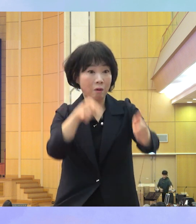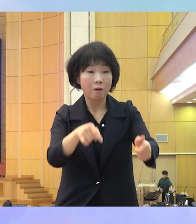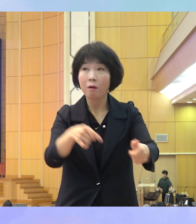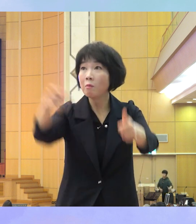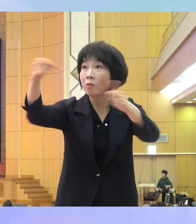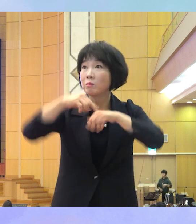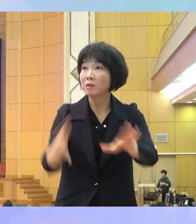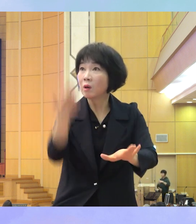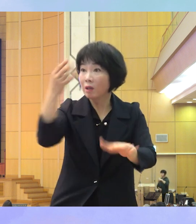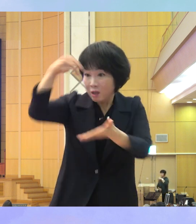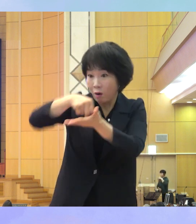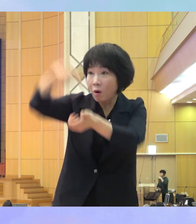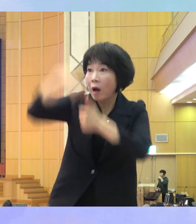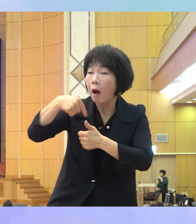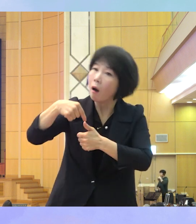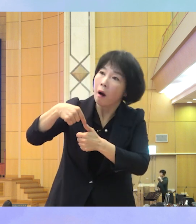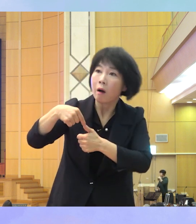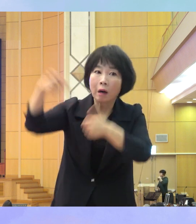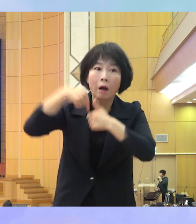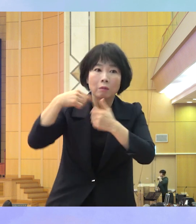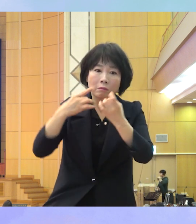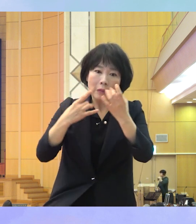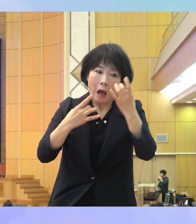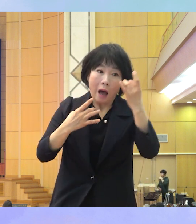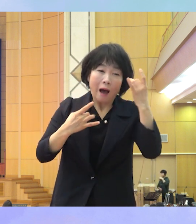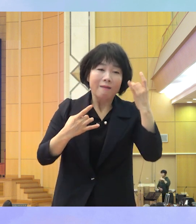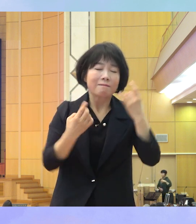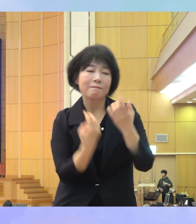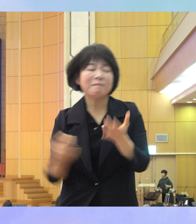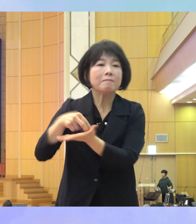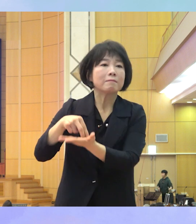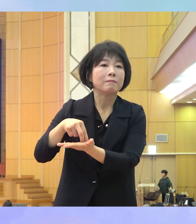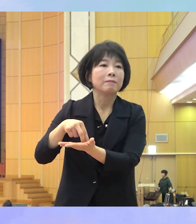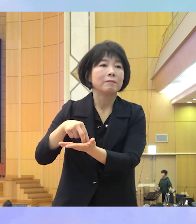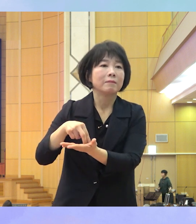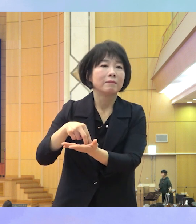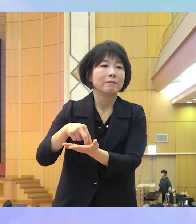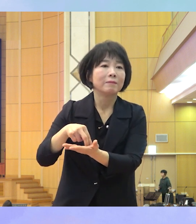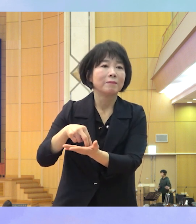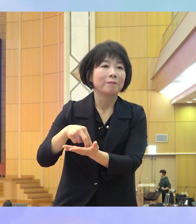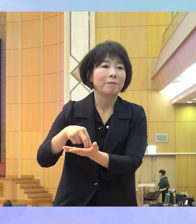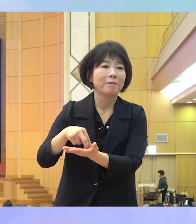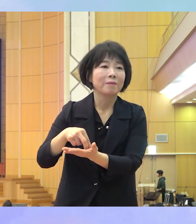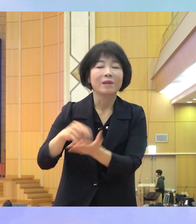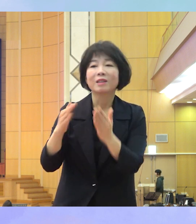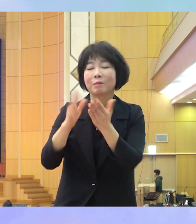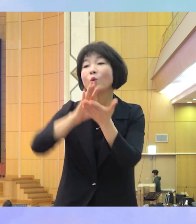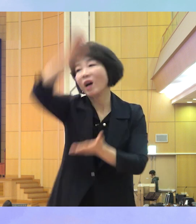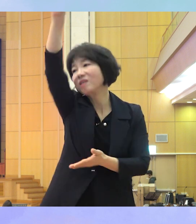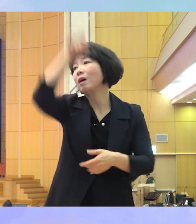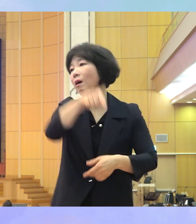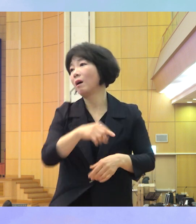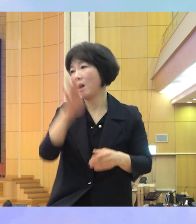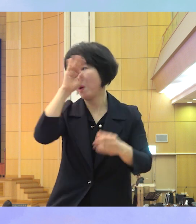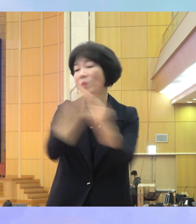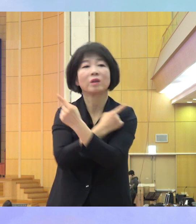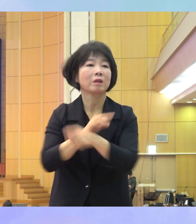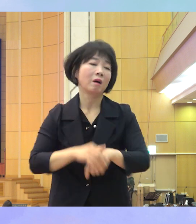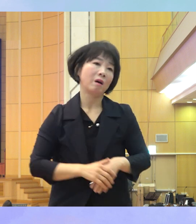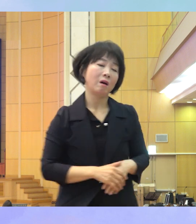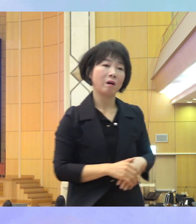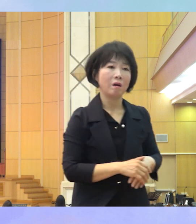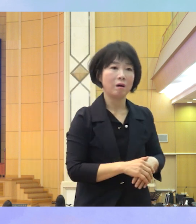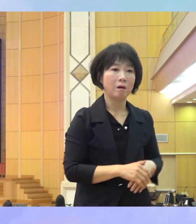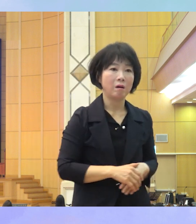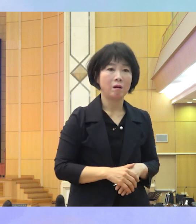걸어가지 않습니까? 이게 주님 만날 수 있는 기회예요. 그럼 난 여러분에게 말합니다. 38년 동안 병들었던